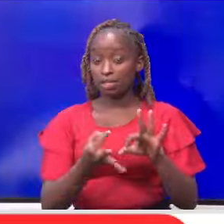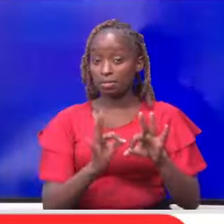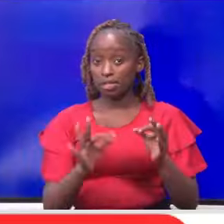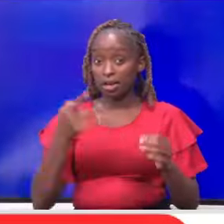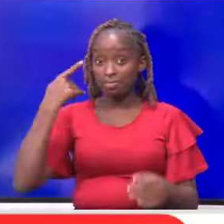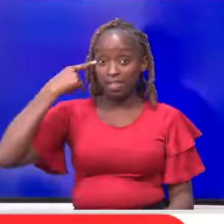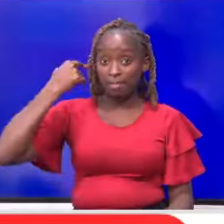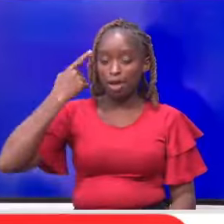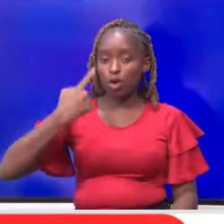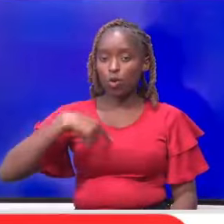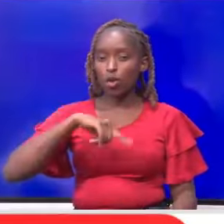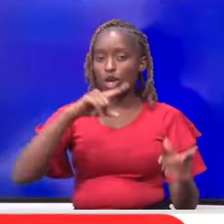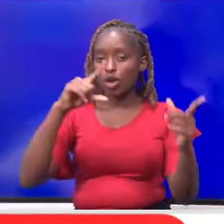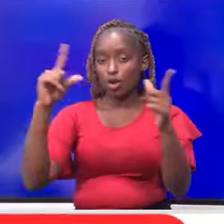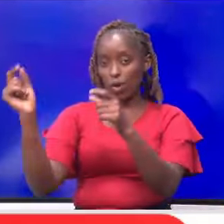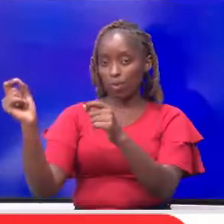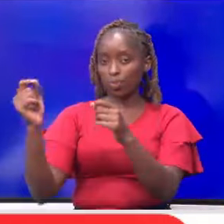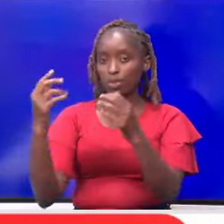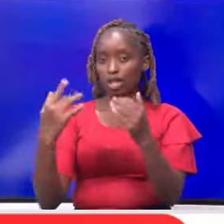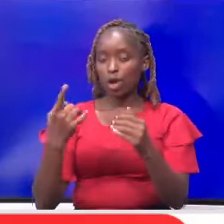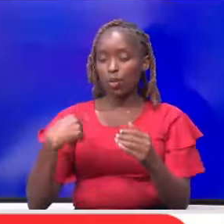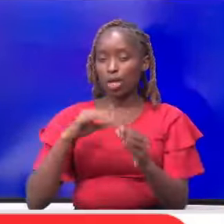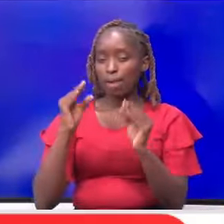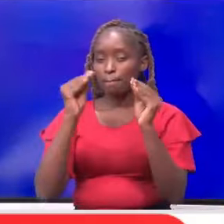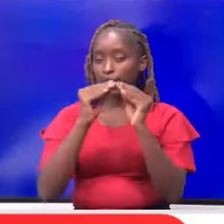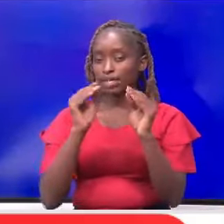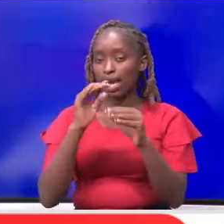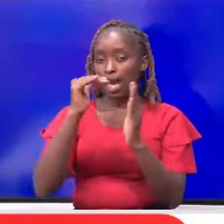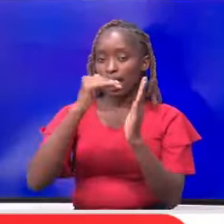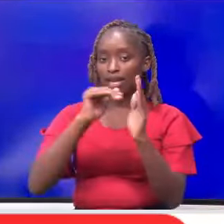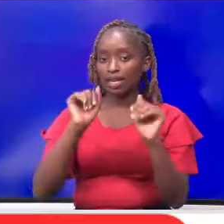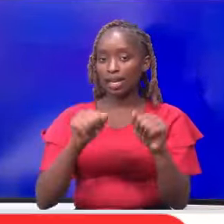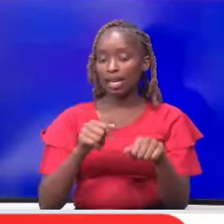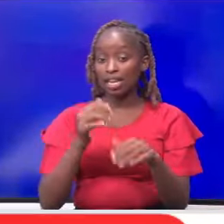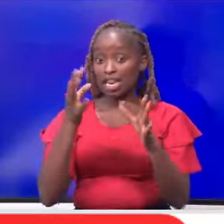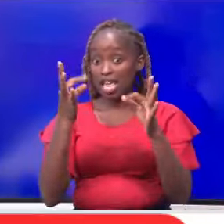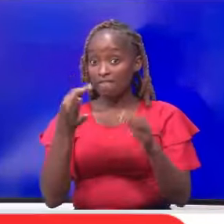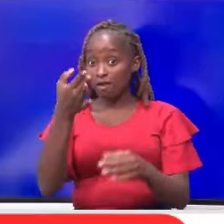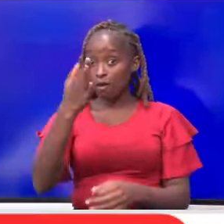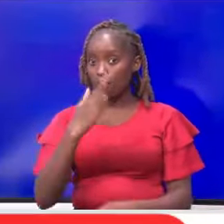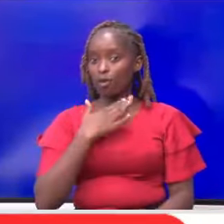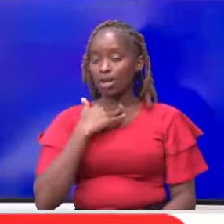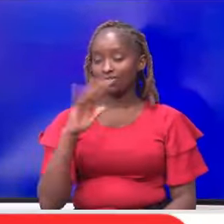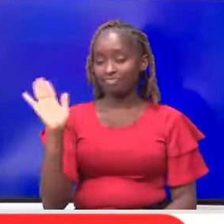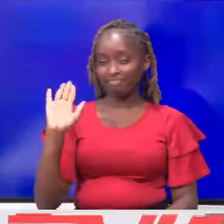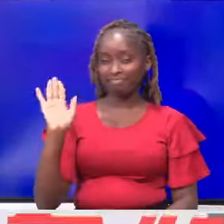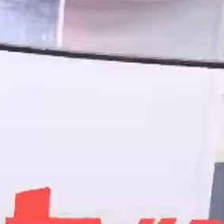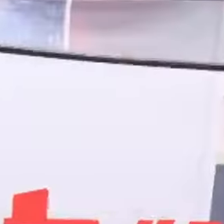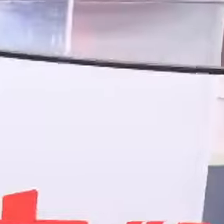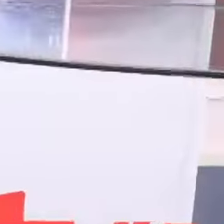Nyamai tunaondoka. Mtazamaji, tupatane wakati mwingine, Mola akiridhia. Kwa heri kwa sasa.